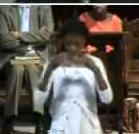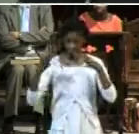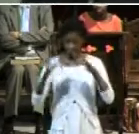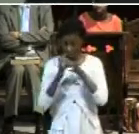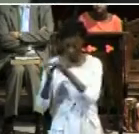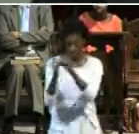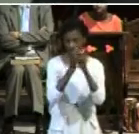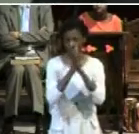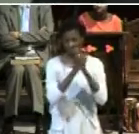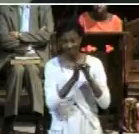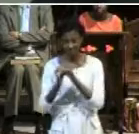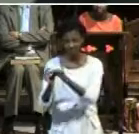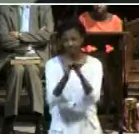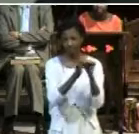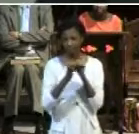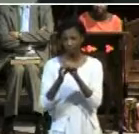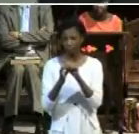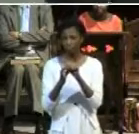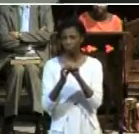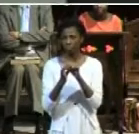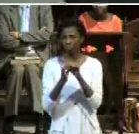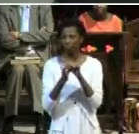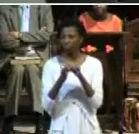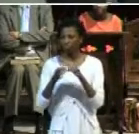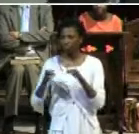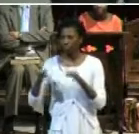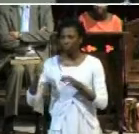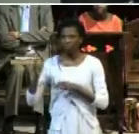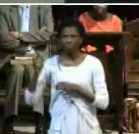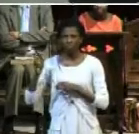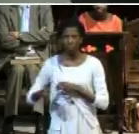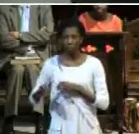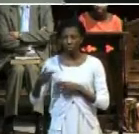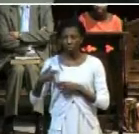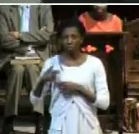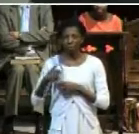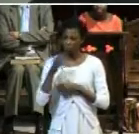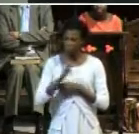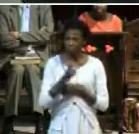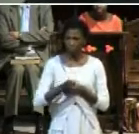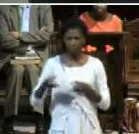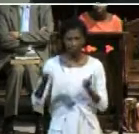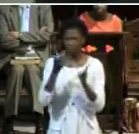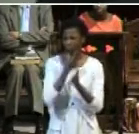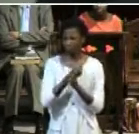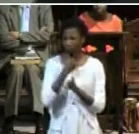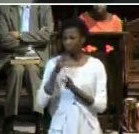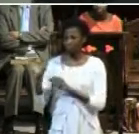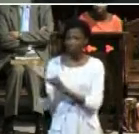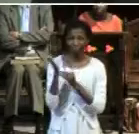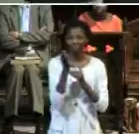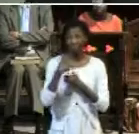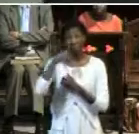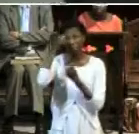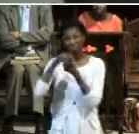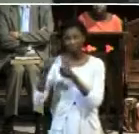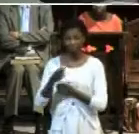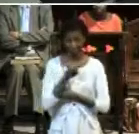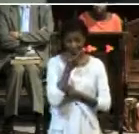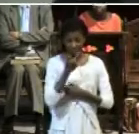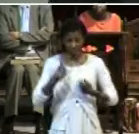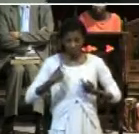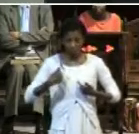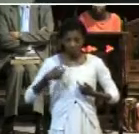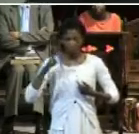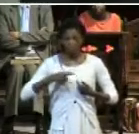Il se présente vraiment humblement, et j'avoue que c'était très sympathique, il nous dit avec un sourire, je ne suis pas le théologien